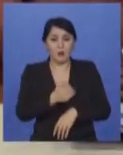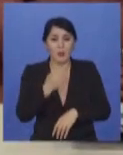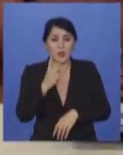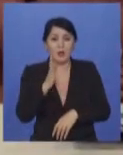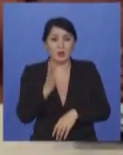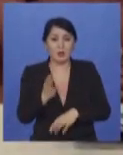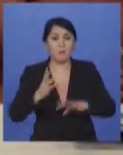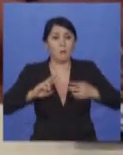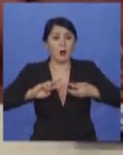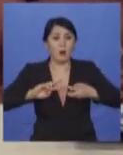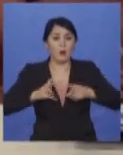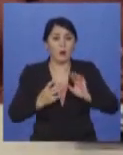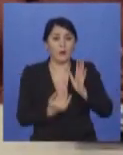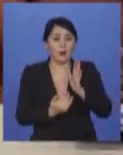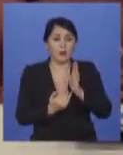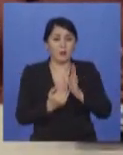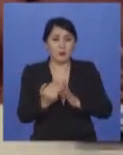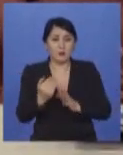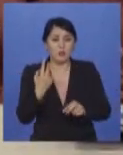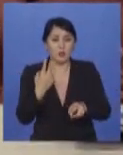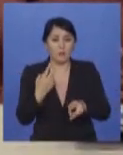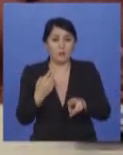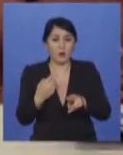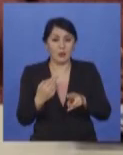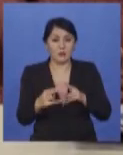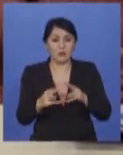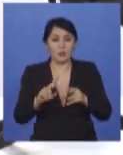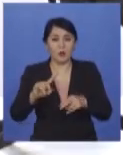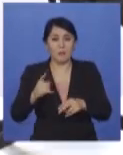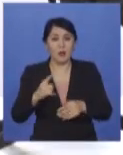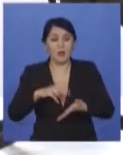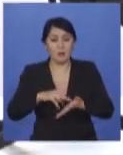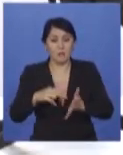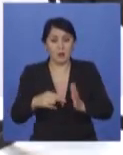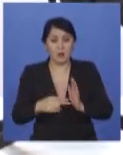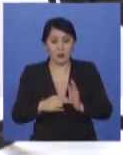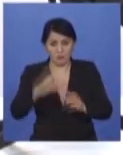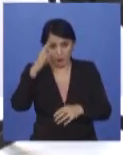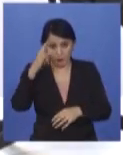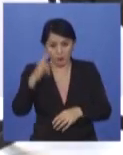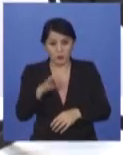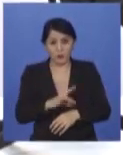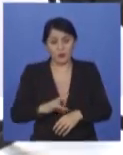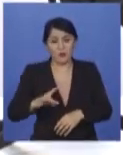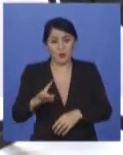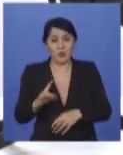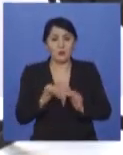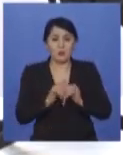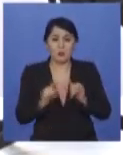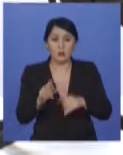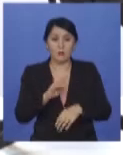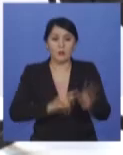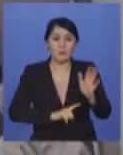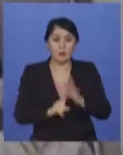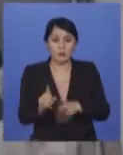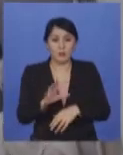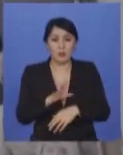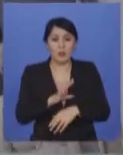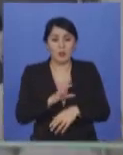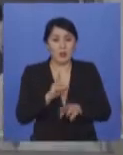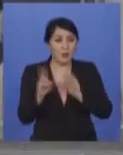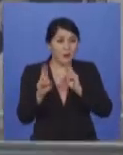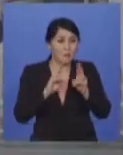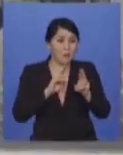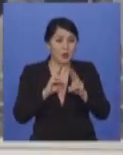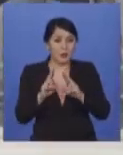Осы мәселелермен жоғары оқу орнын бітіргеннен кейінгі алғашқы жылдардан бастап Қазақстанды гүлдендіру жайлы жұмыстарын бастаған еді.